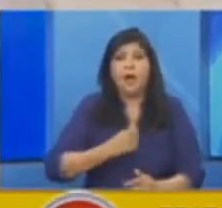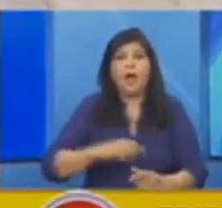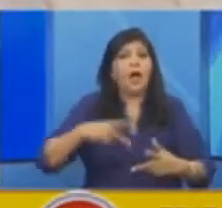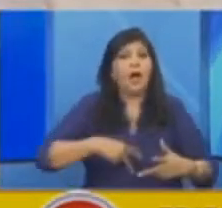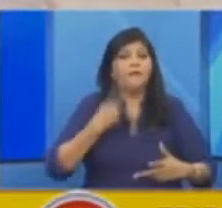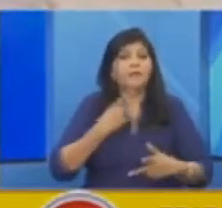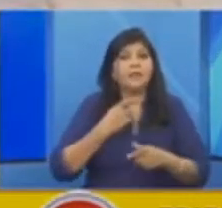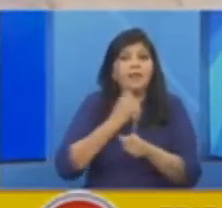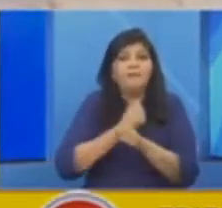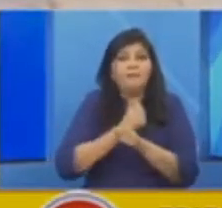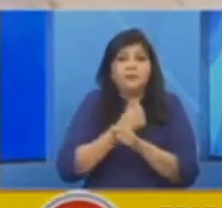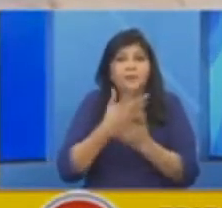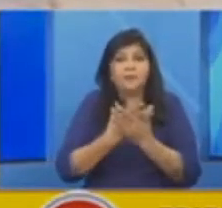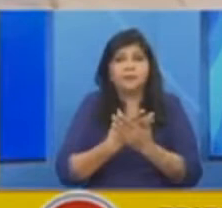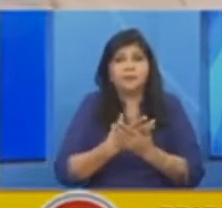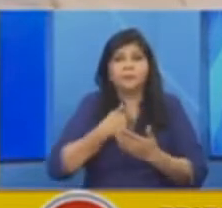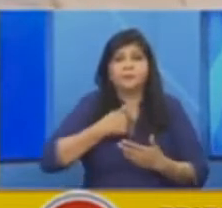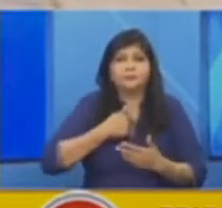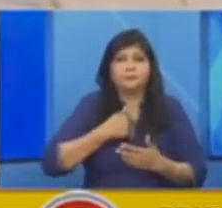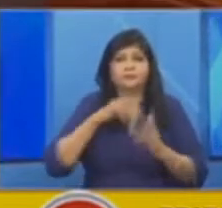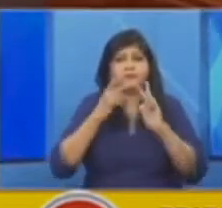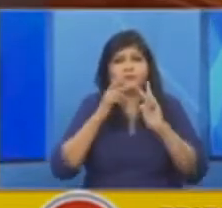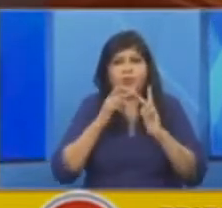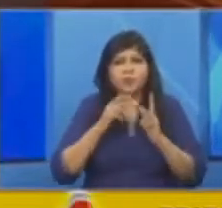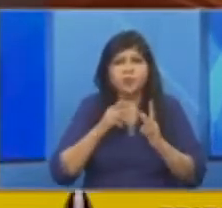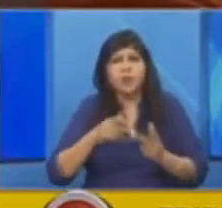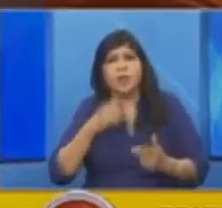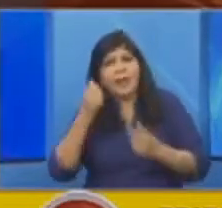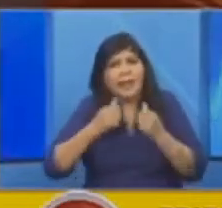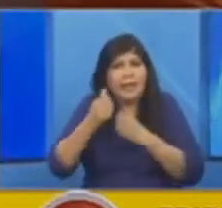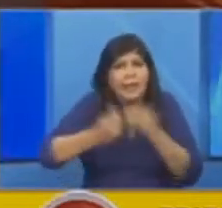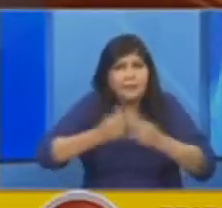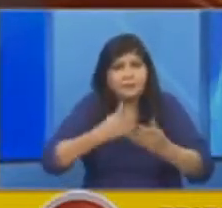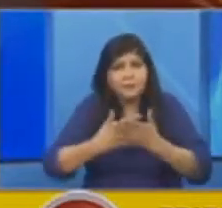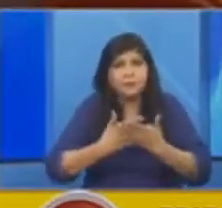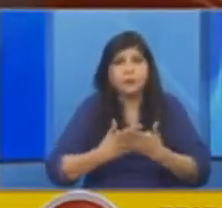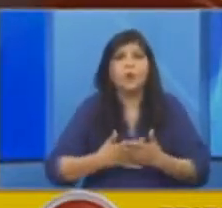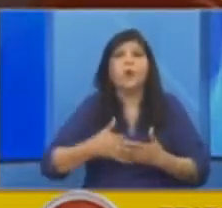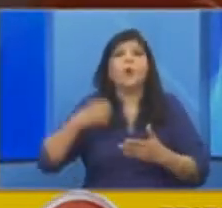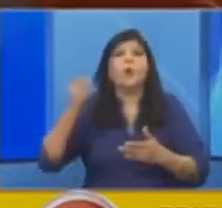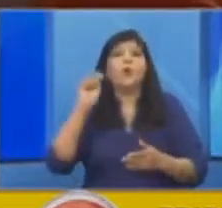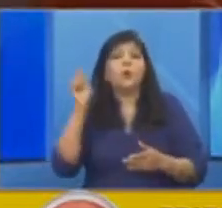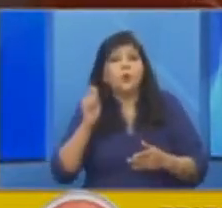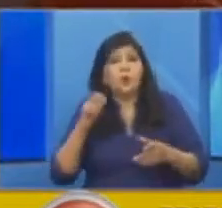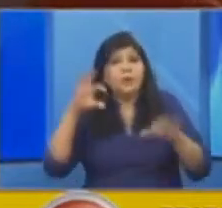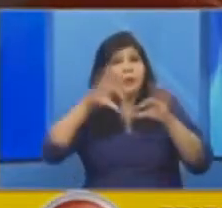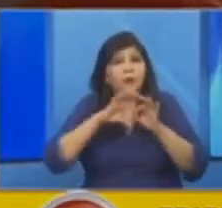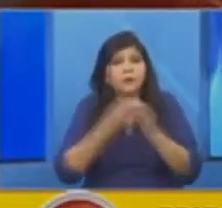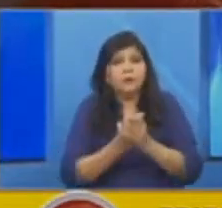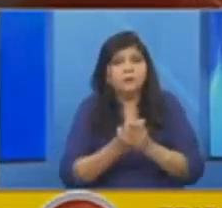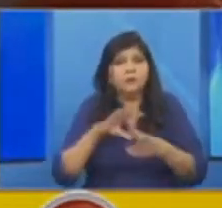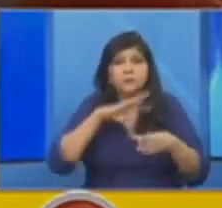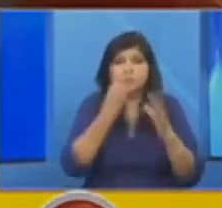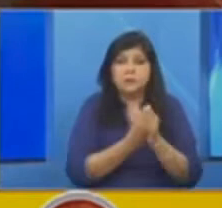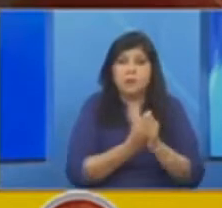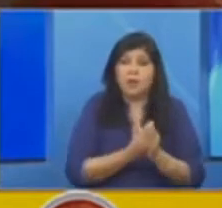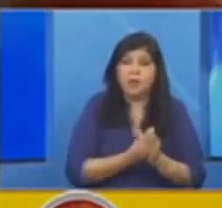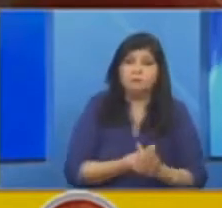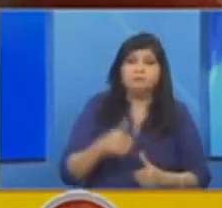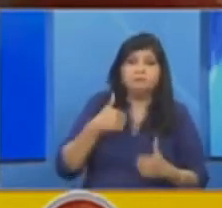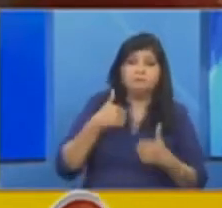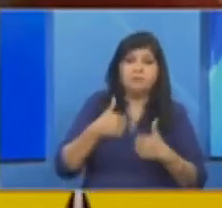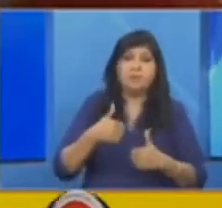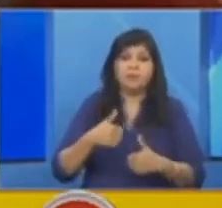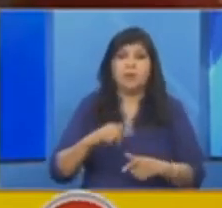अभ्यान में वर्चुयल गेम्स हो टॉइज का सेक्टर हो सबने बहुत महत्वपुर्ण भूवी का